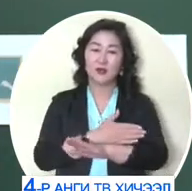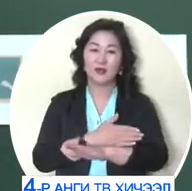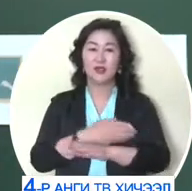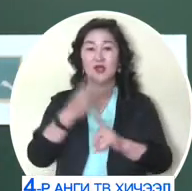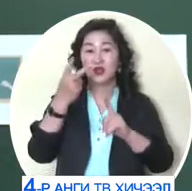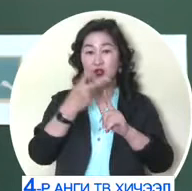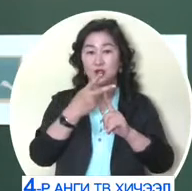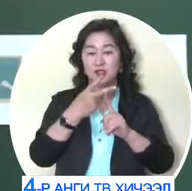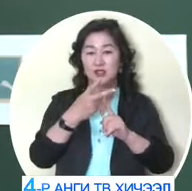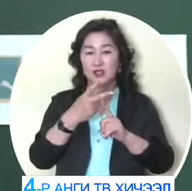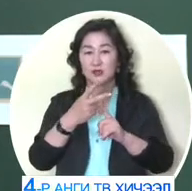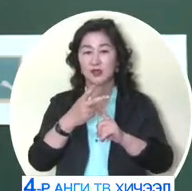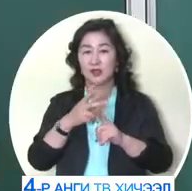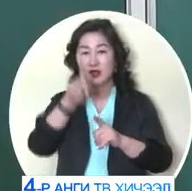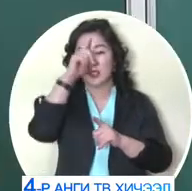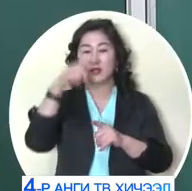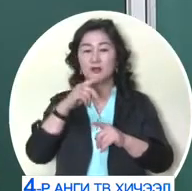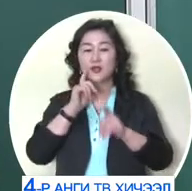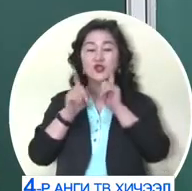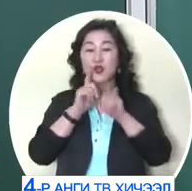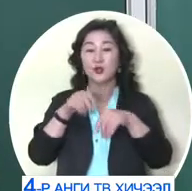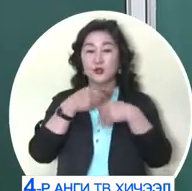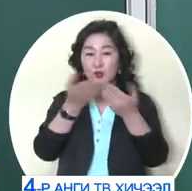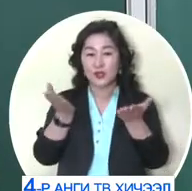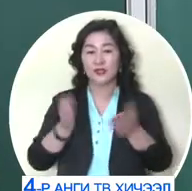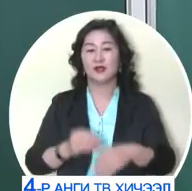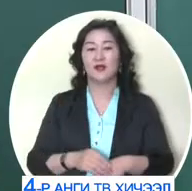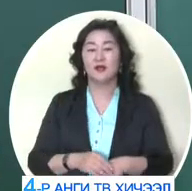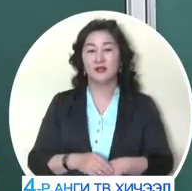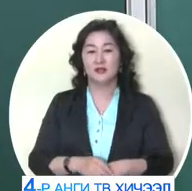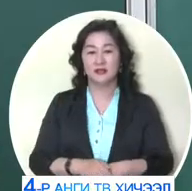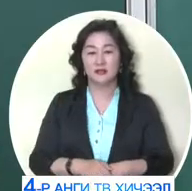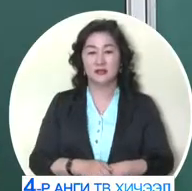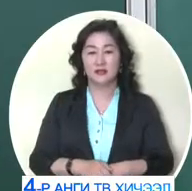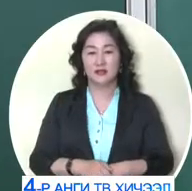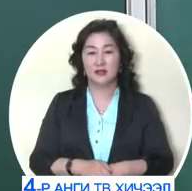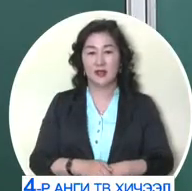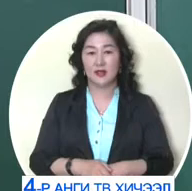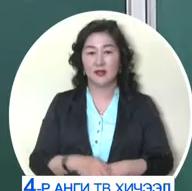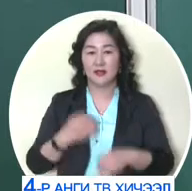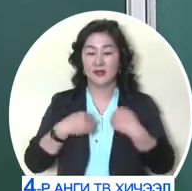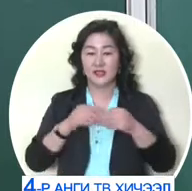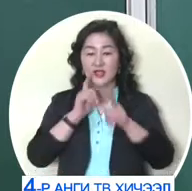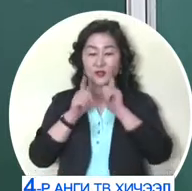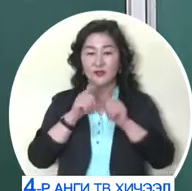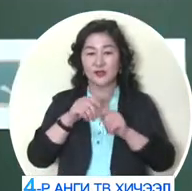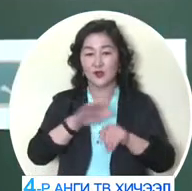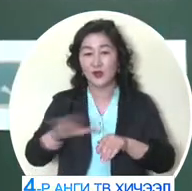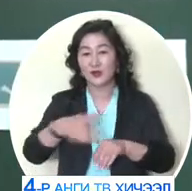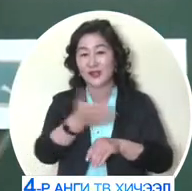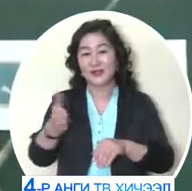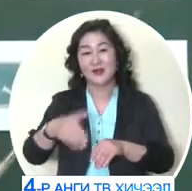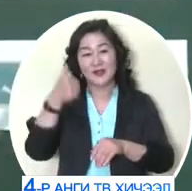болоод эрүүл мэндийн зөвлөмжүүдийг хүргэдэг. Тэгэхээр энэхүү зөвлөмжүүдийг сурагчд маань маш сайн мэддэг болсон байхаа гэж бодож байна. Тэгэхээр